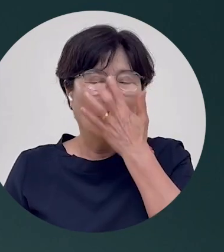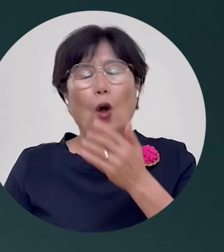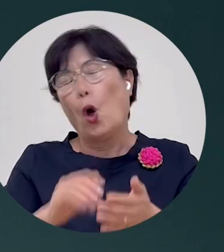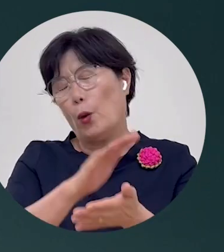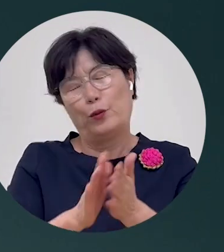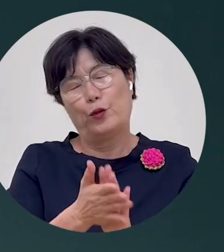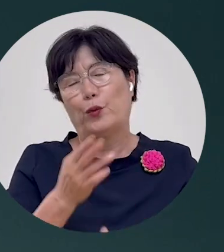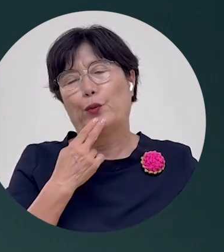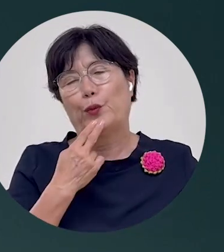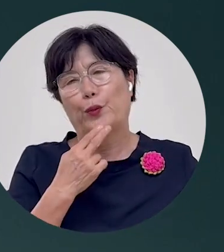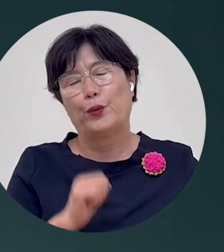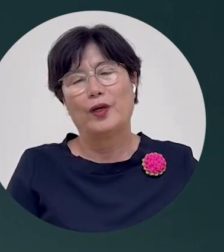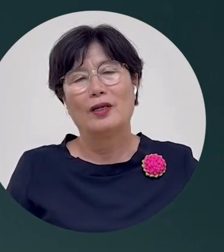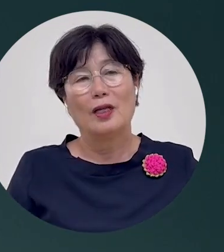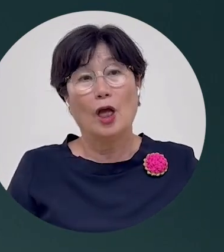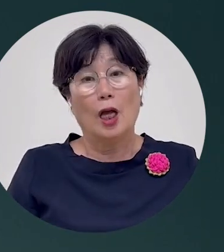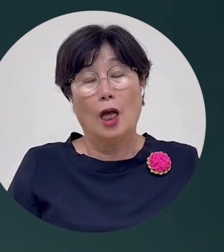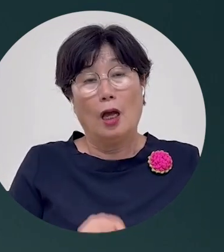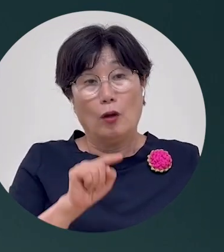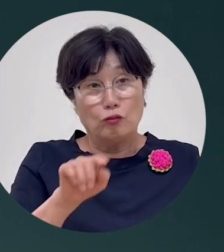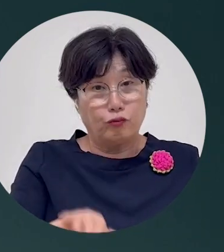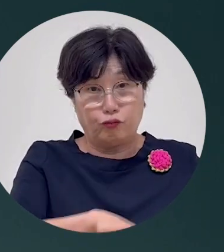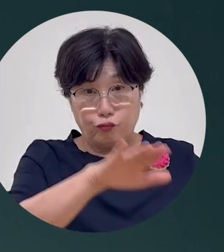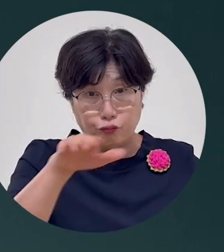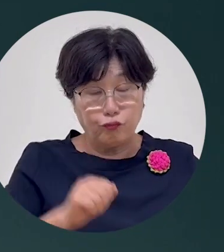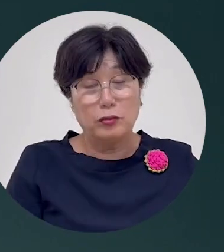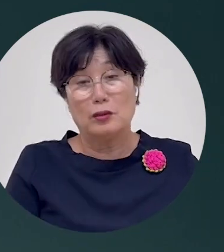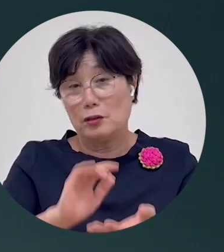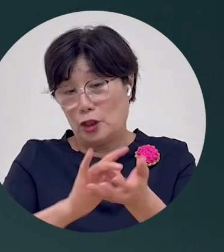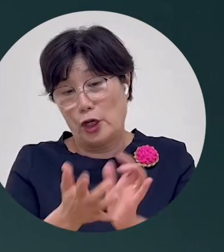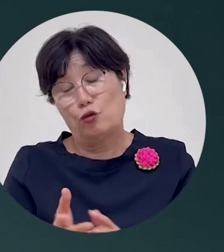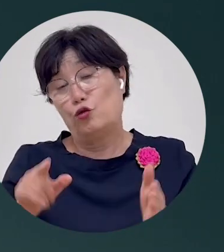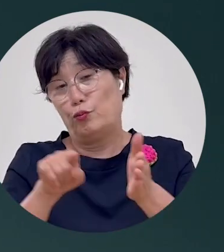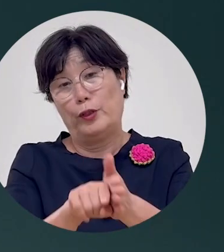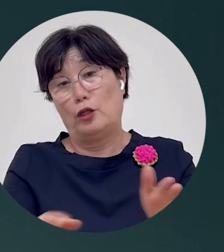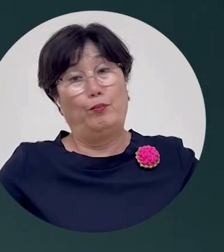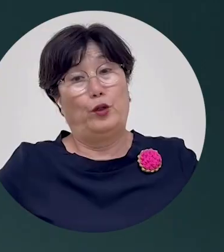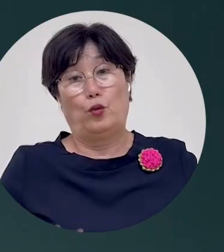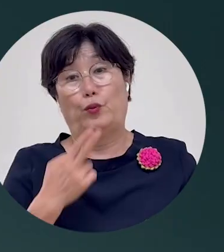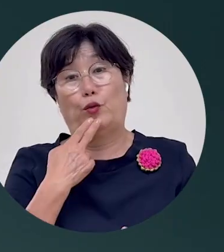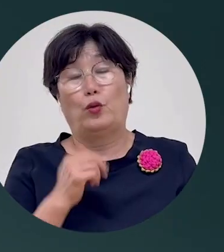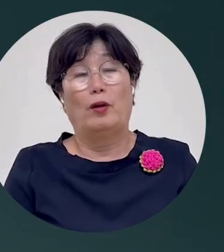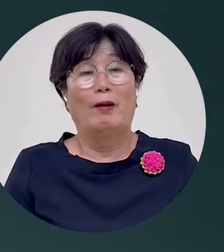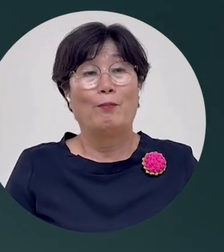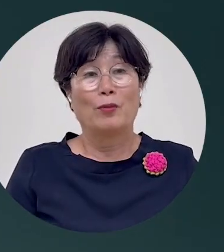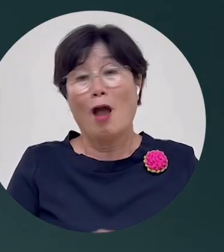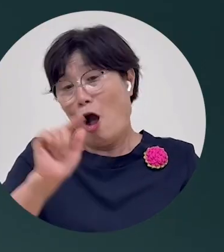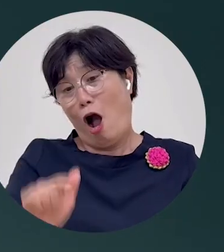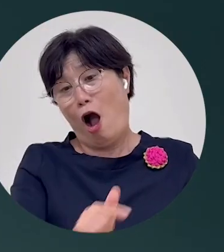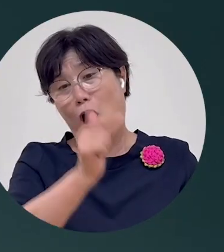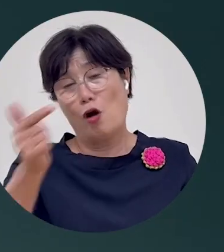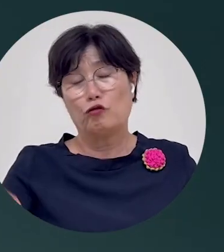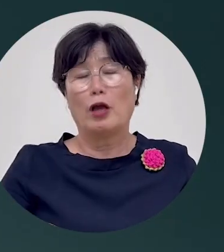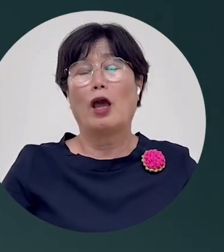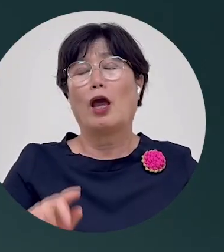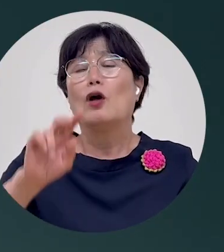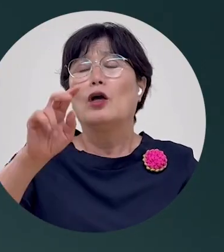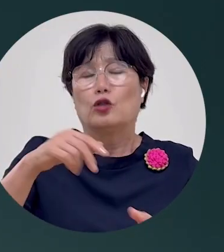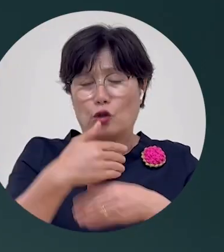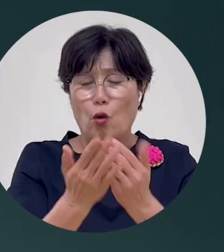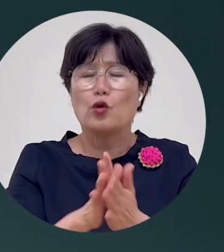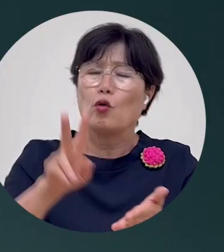없습니다. 그러려면 예수 믿을 필요 없습니다. 여러분들이 하루에 성경을 20장